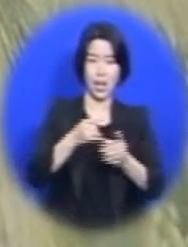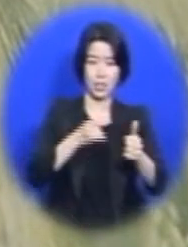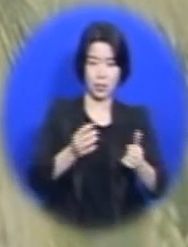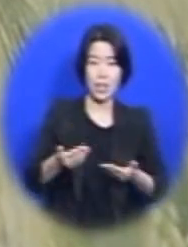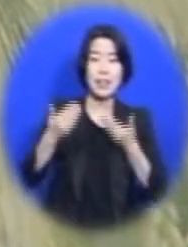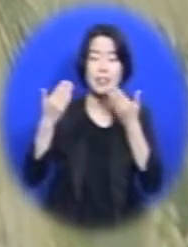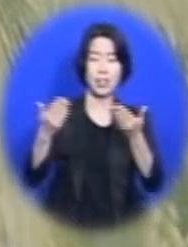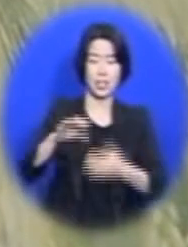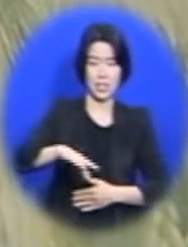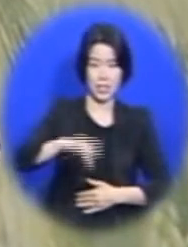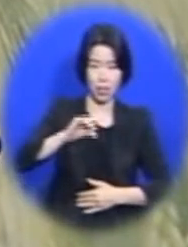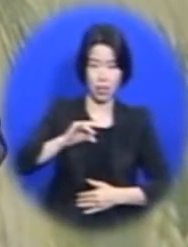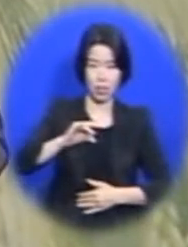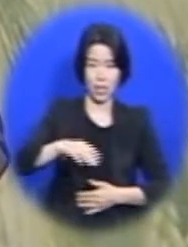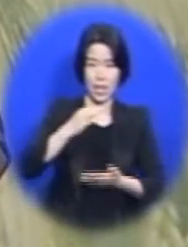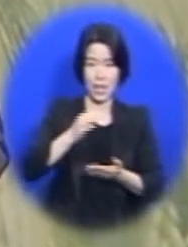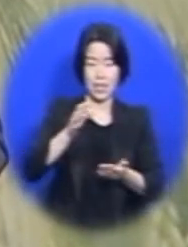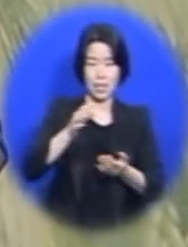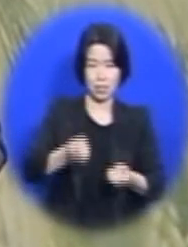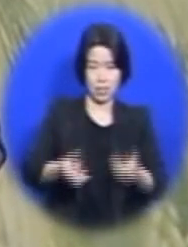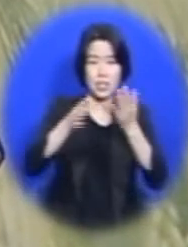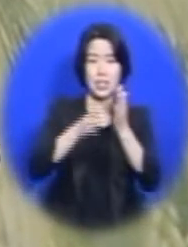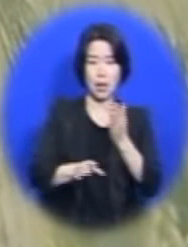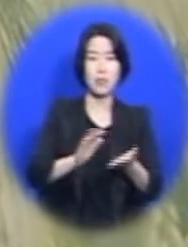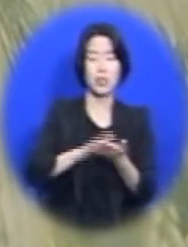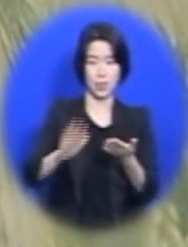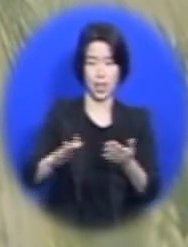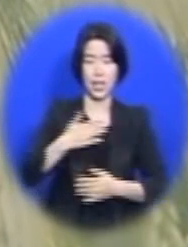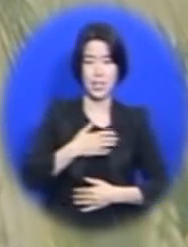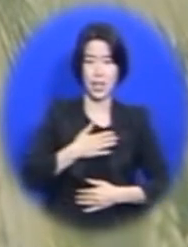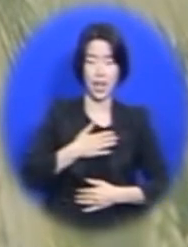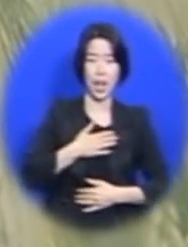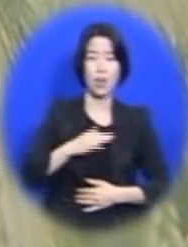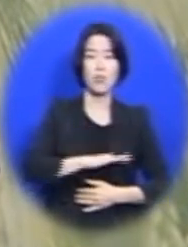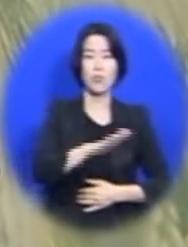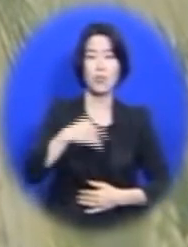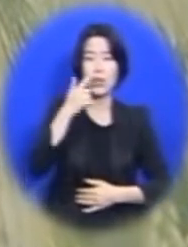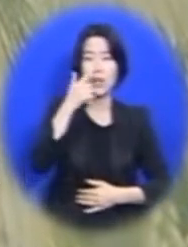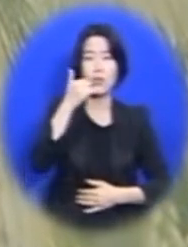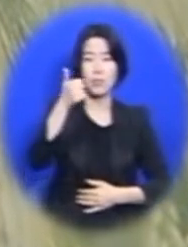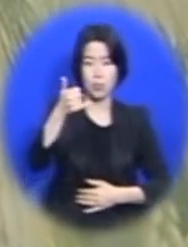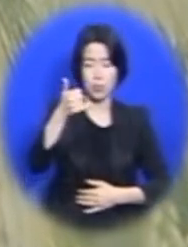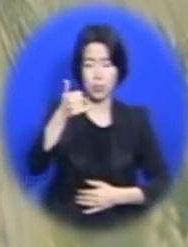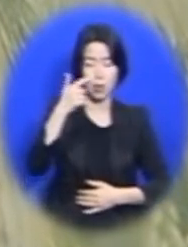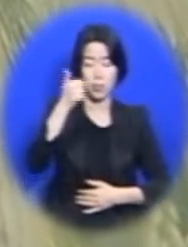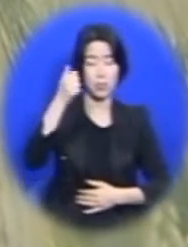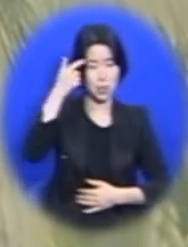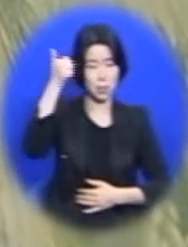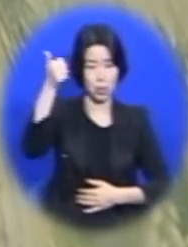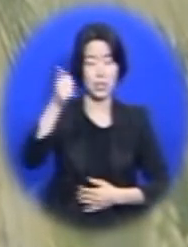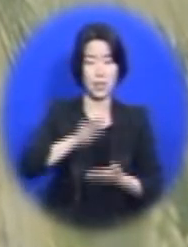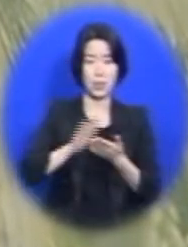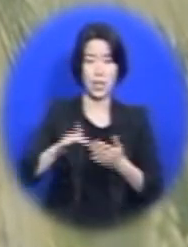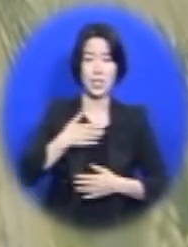드려진 첫 재물이에요. 제가 저희 아버님 목사님이신데